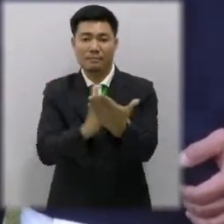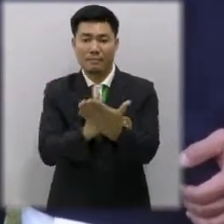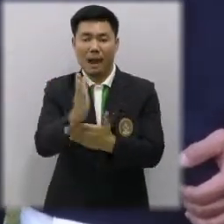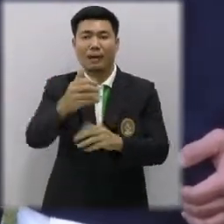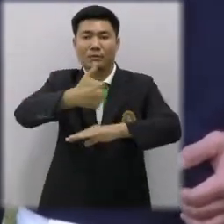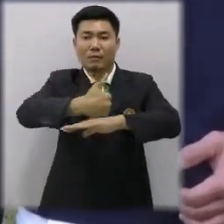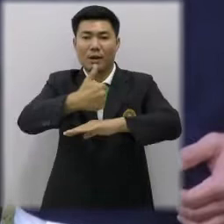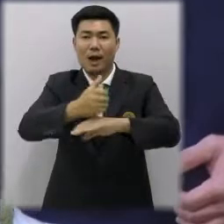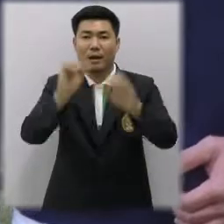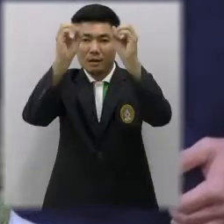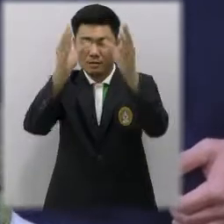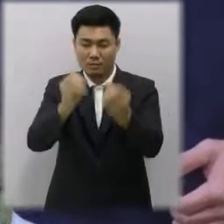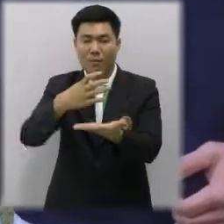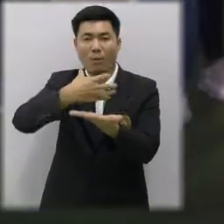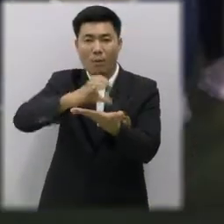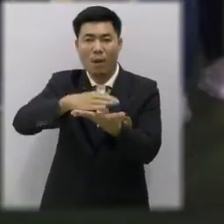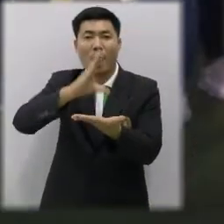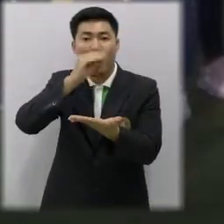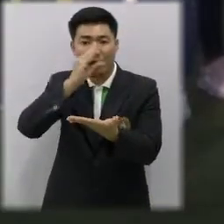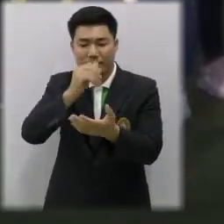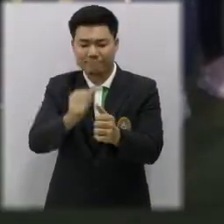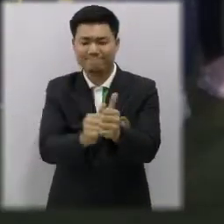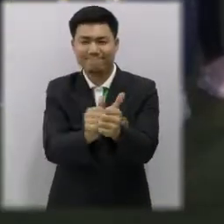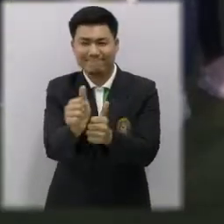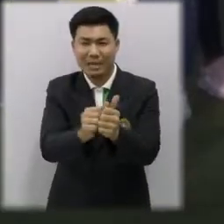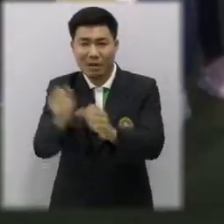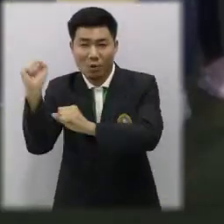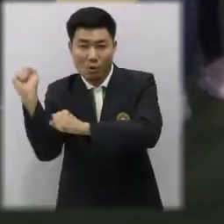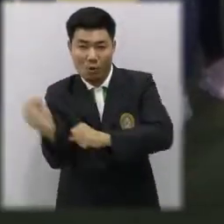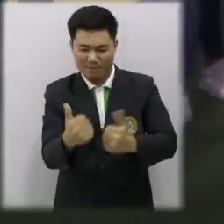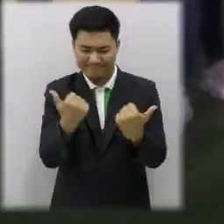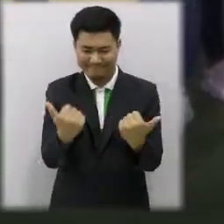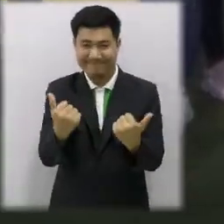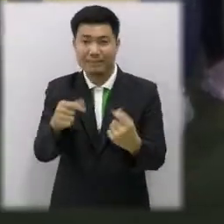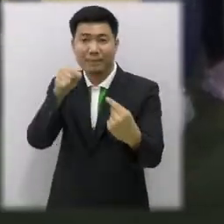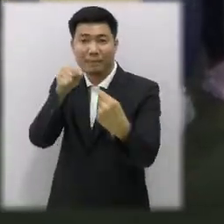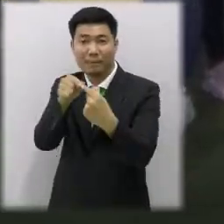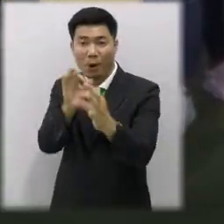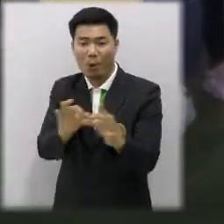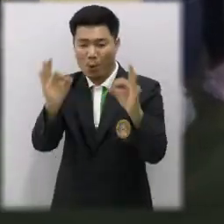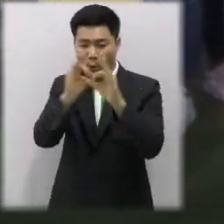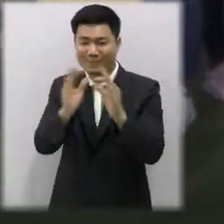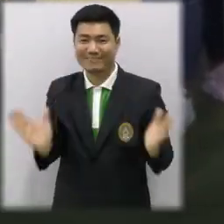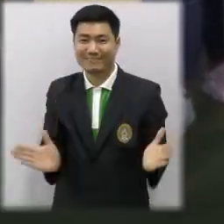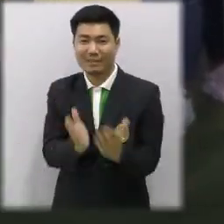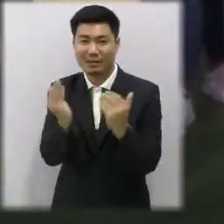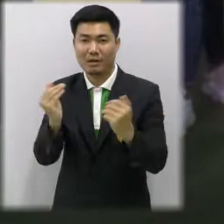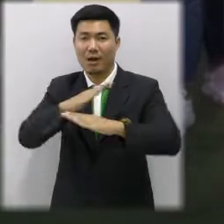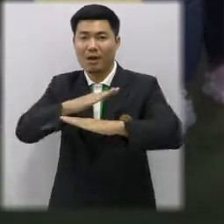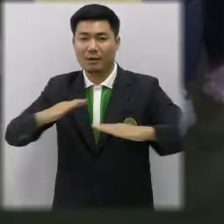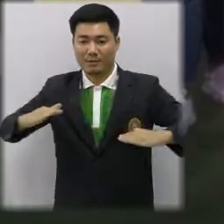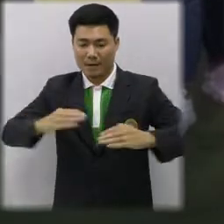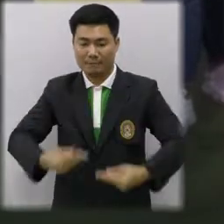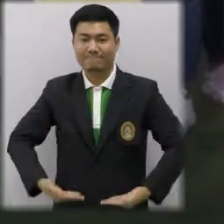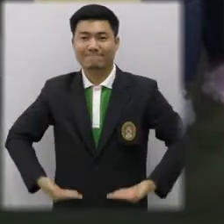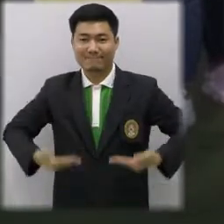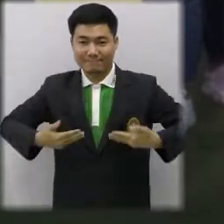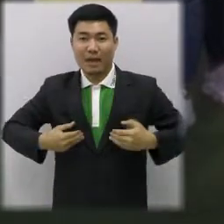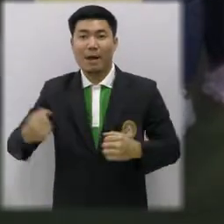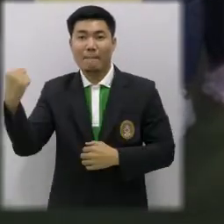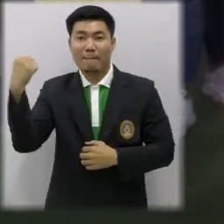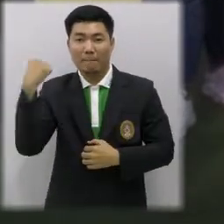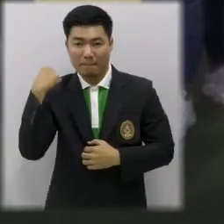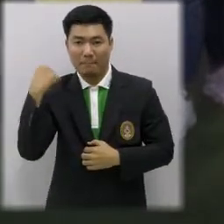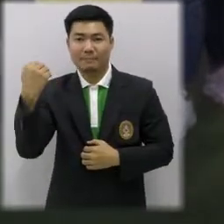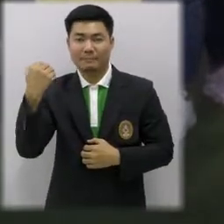ดีคณะครุศาสตร์กล่าวรายงานซึ่งการจัดการแข่งขันกอล์ฟในครั้งนี้มีวัตถุประสงค์เพื่อส่งเสริมการออกกำลังกาย